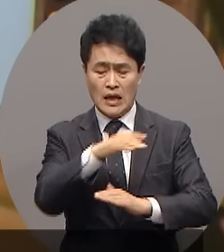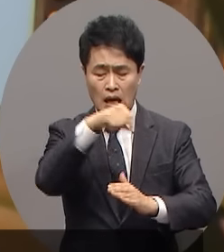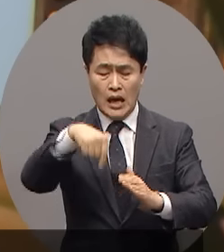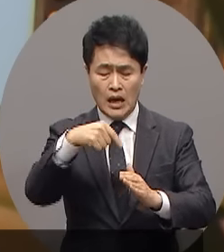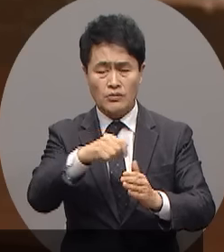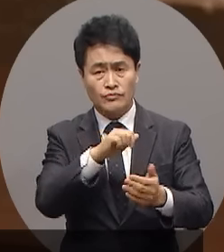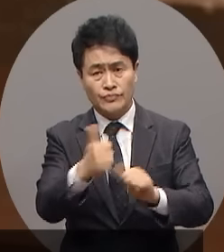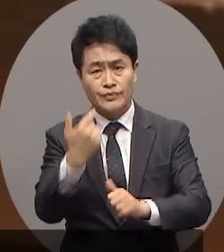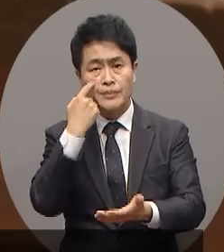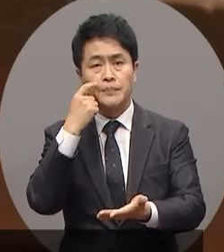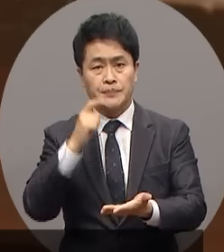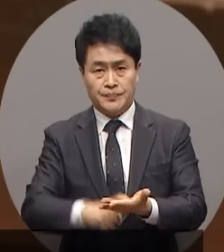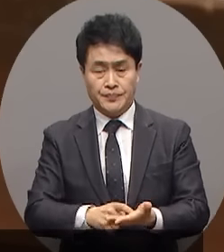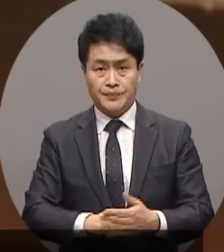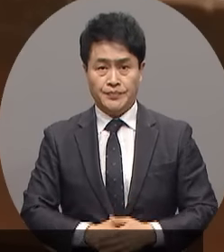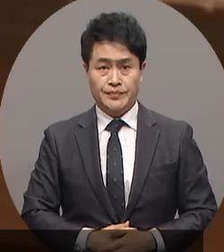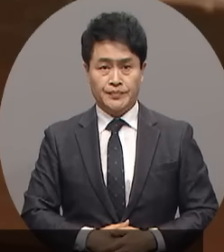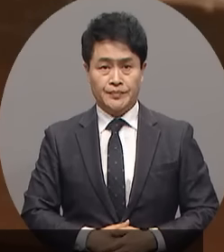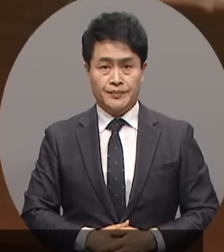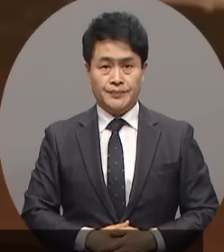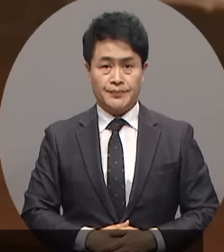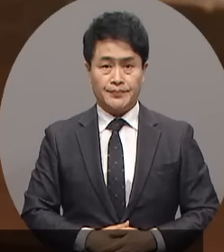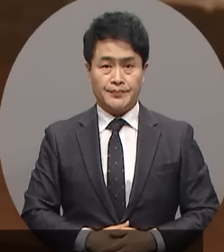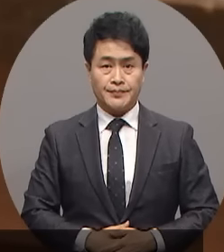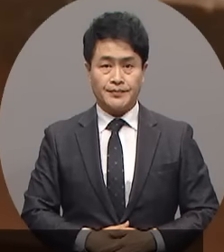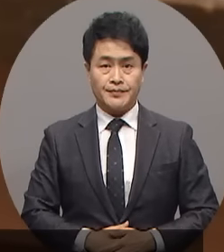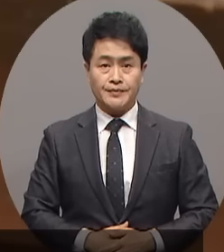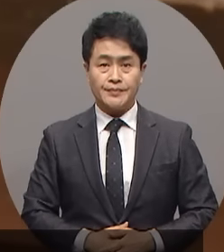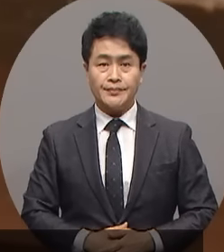채 발견됐습니다 MBC 뉴스 지수입니다